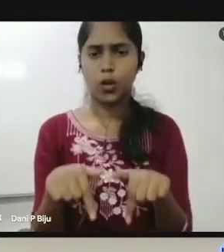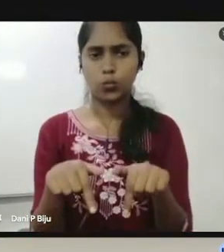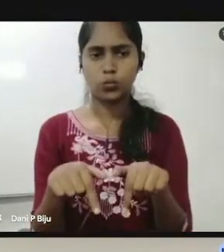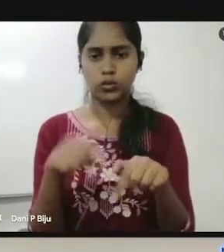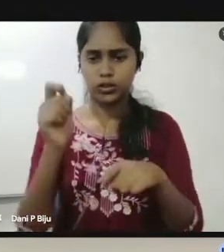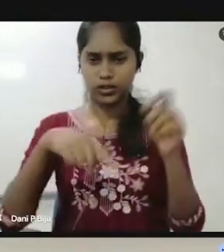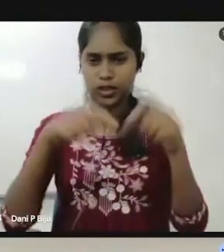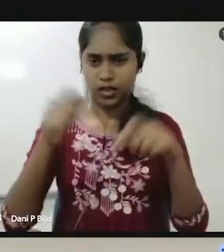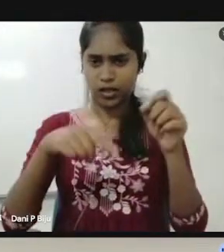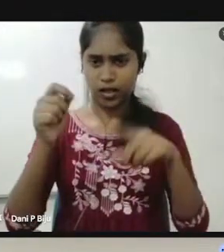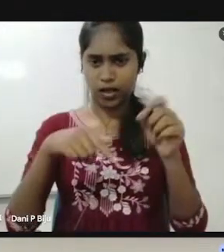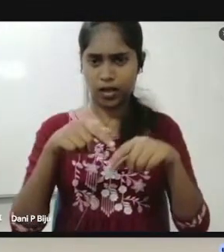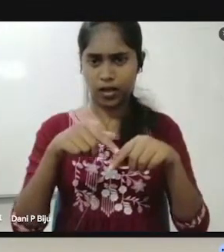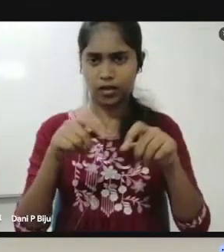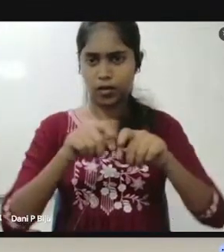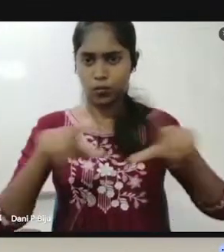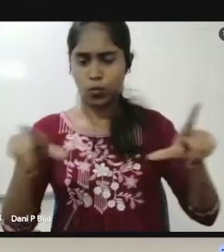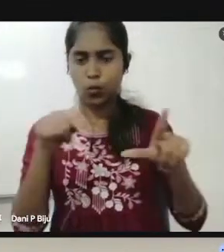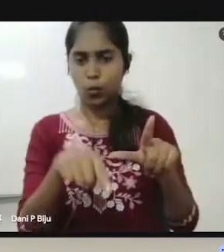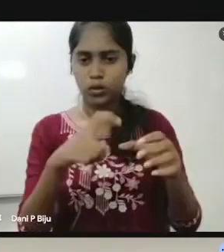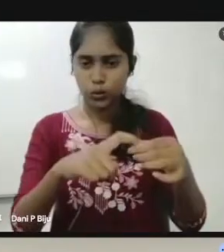ഒരു ചോദ്യാവലിയുടെ ലിങ്ക് നൽകിയിട്ടുണ്ട്.